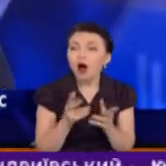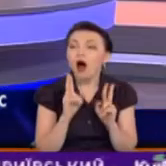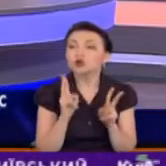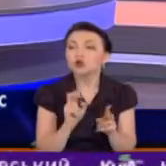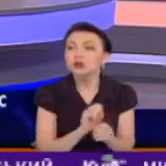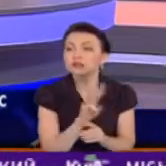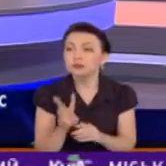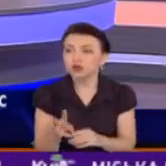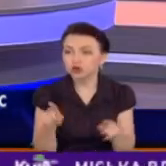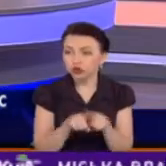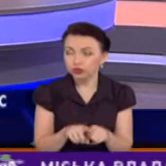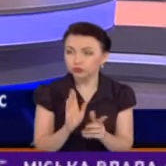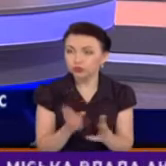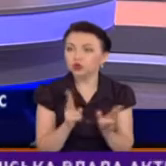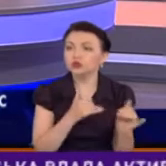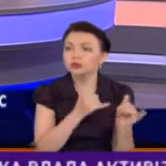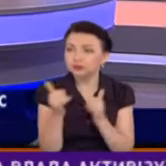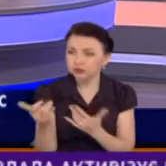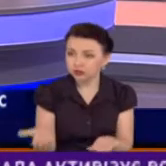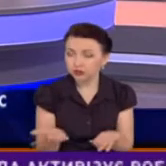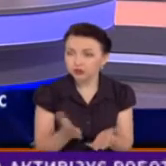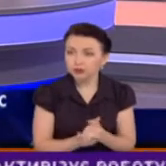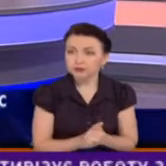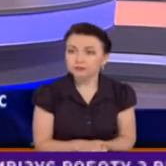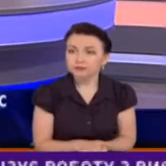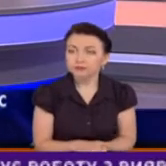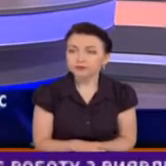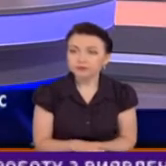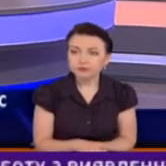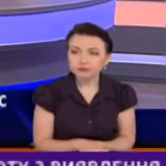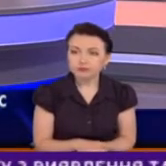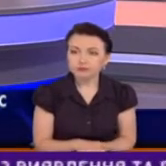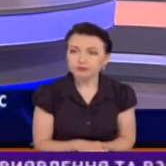його сьогодні... Вони це фахівці. До речі, дивіться.